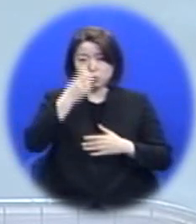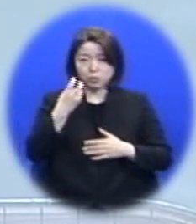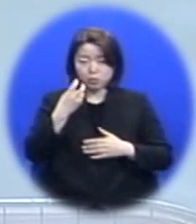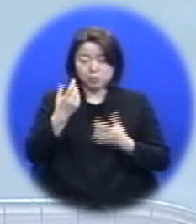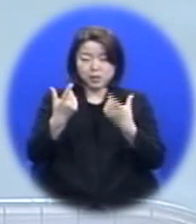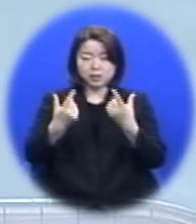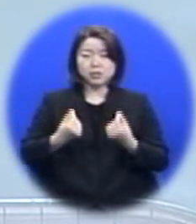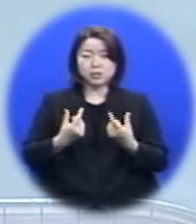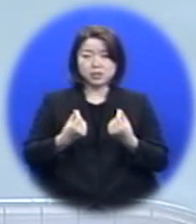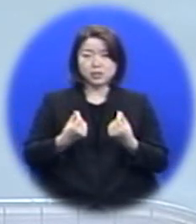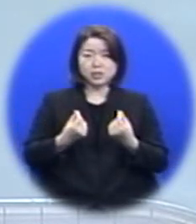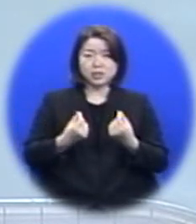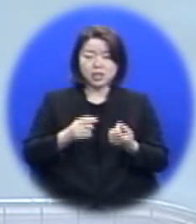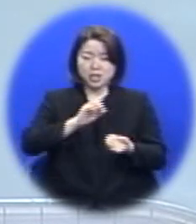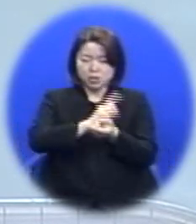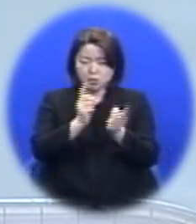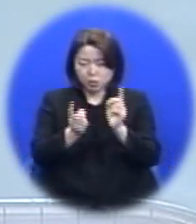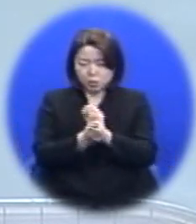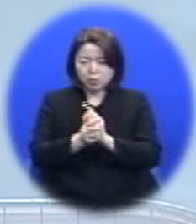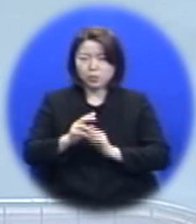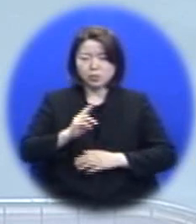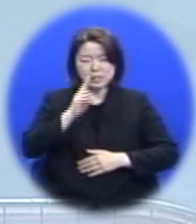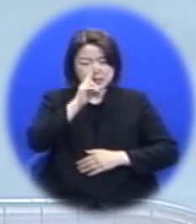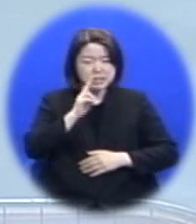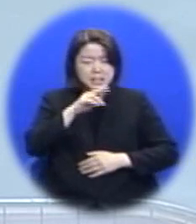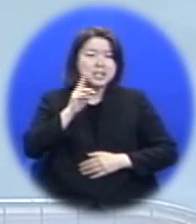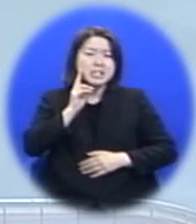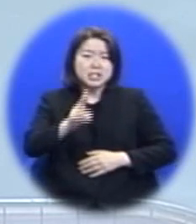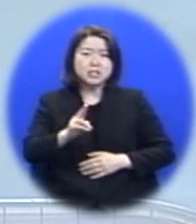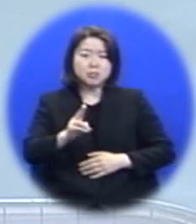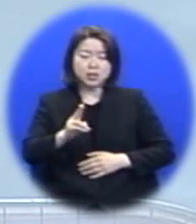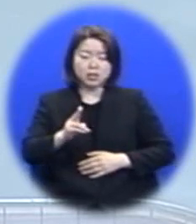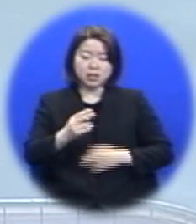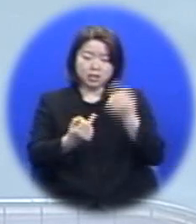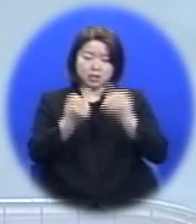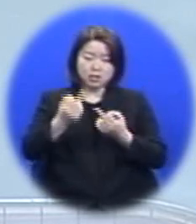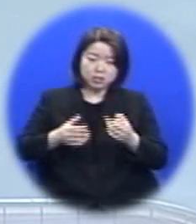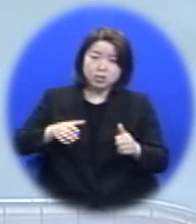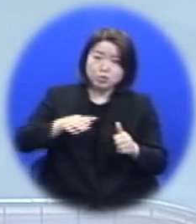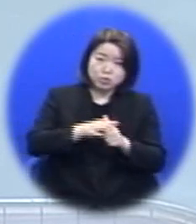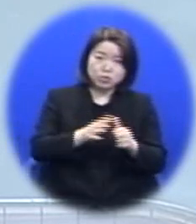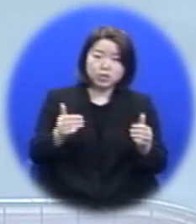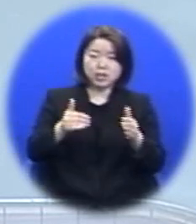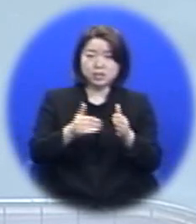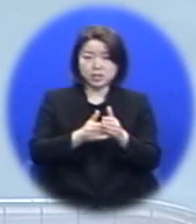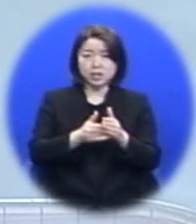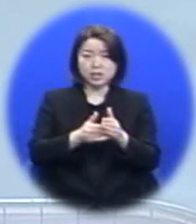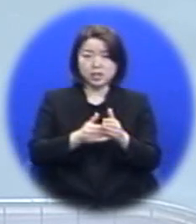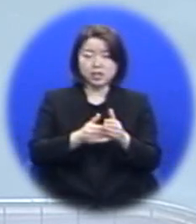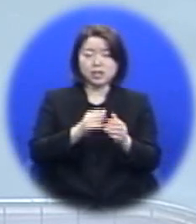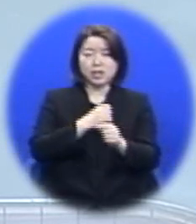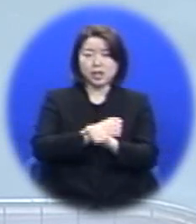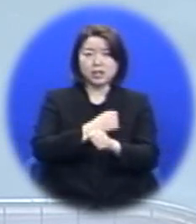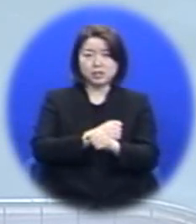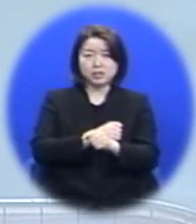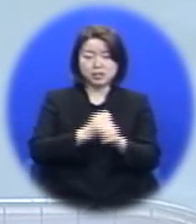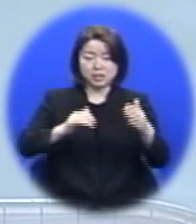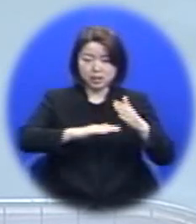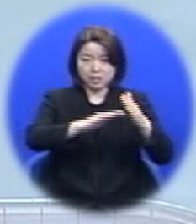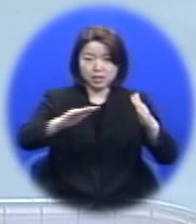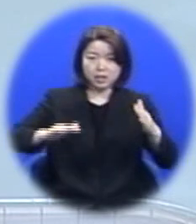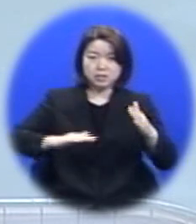저주, 원망, 시기, 질투가 극심해서 형제들을 죽이기까지 하는 이런 극심한